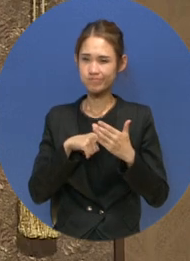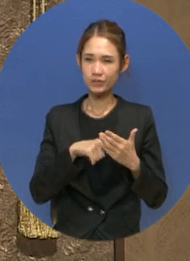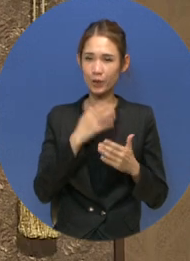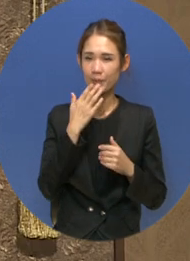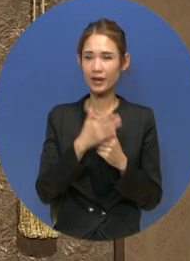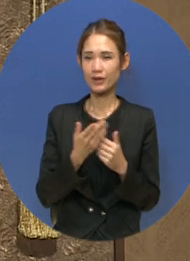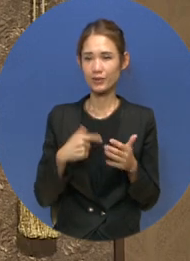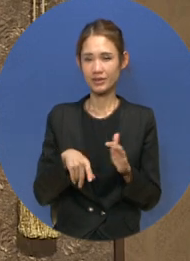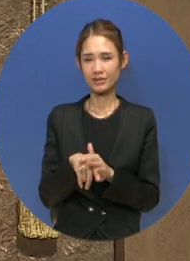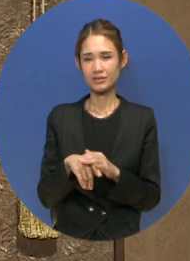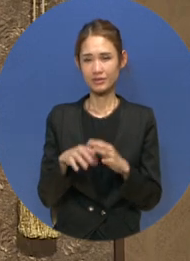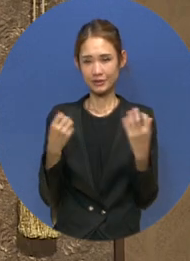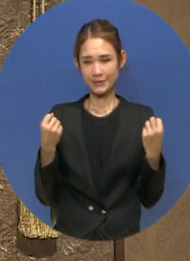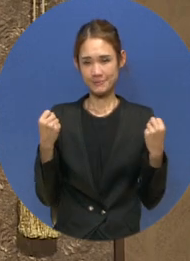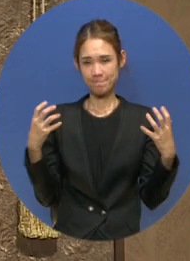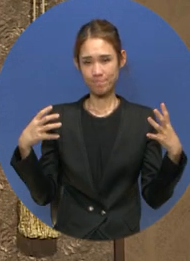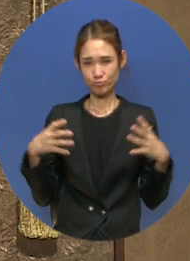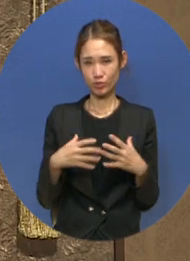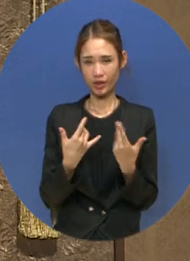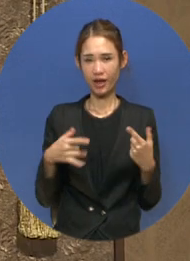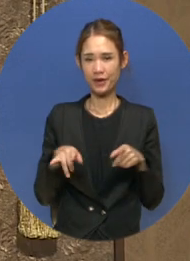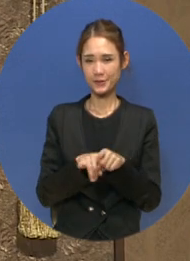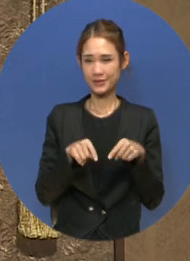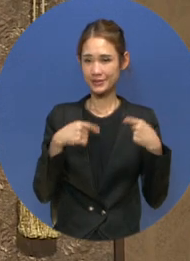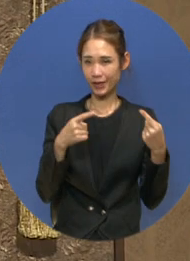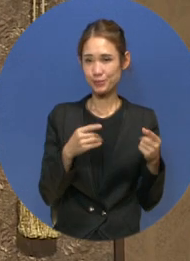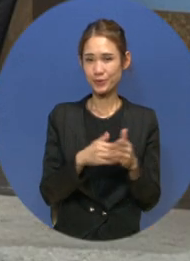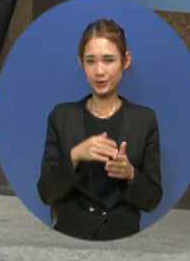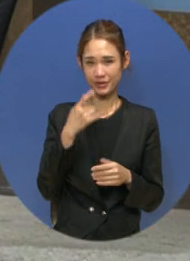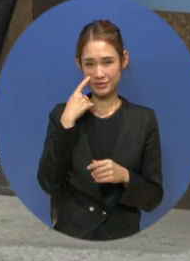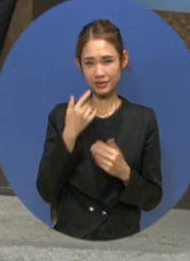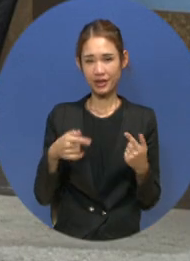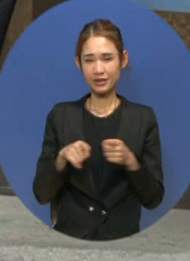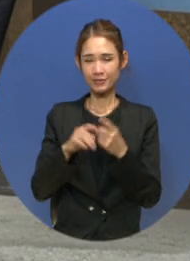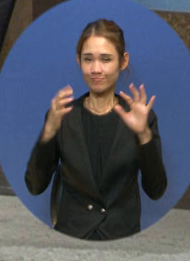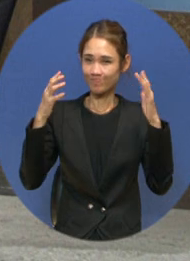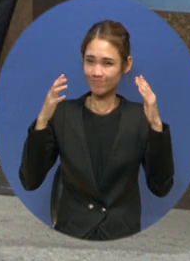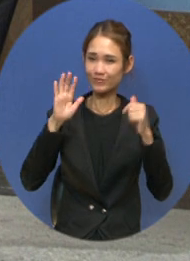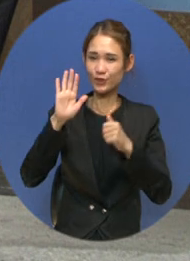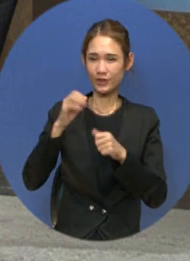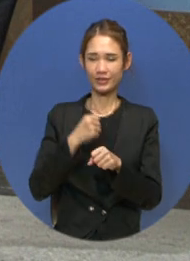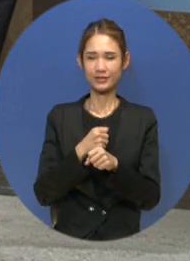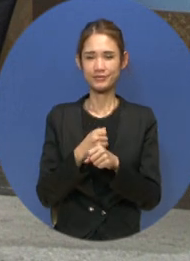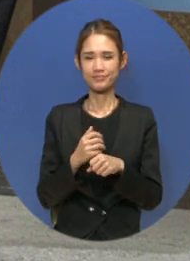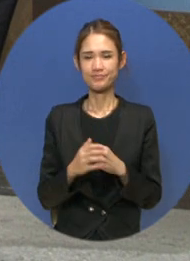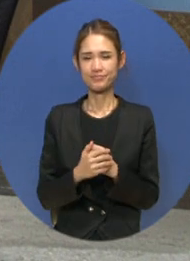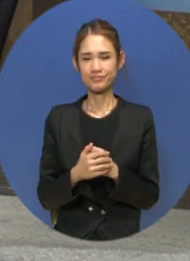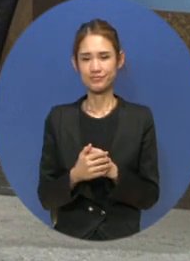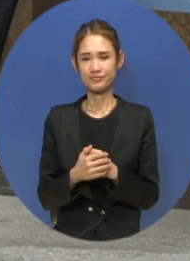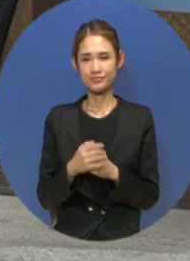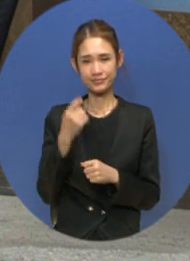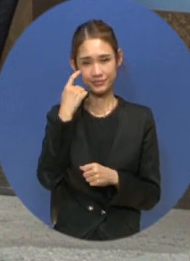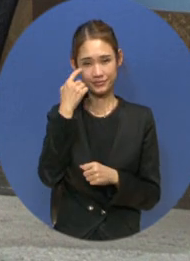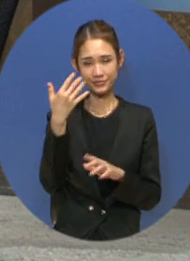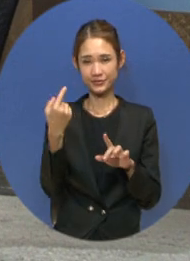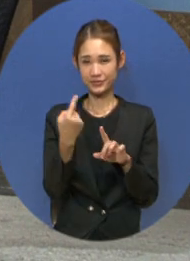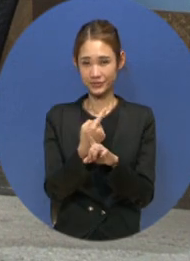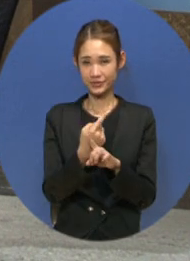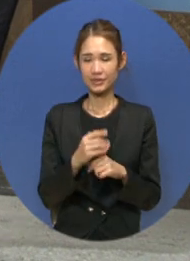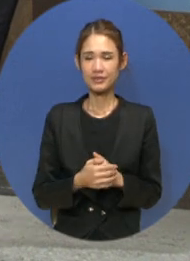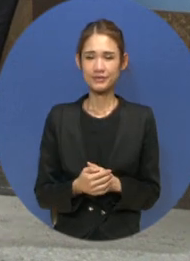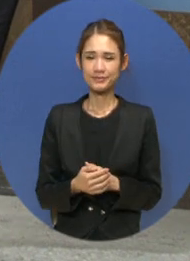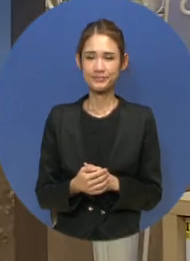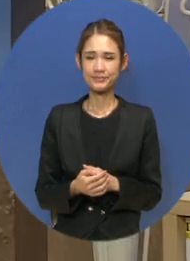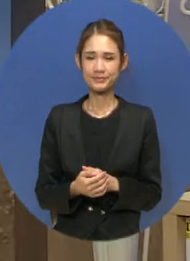수 있도록 저희가 모두 힘을 모아서 함께 하도록 하겠습니다. 네, 저희도 함께 응원하도록 하겠습니다. 감사합니다. 그럼 이제 질문을 좀